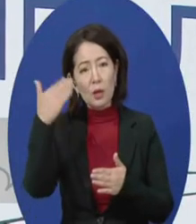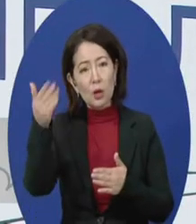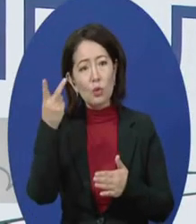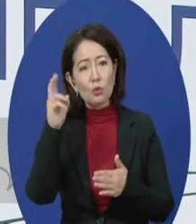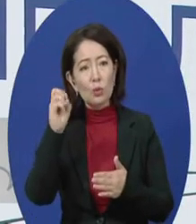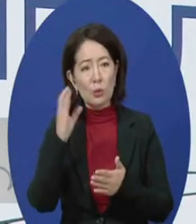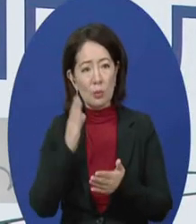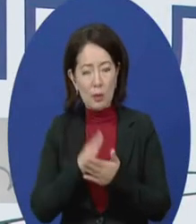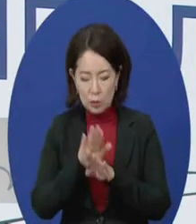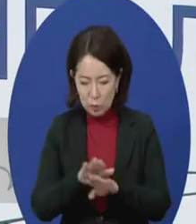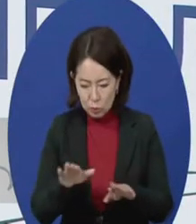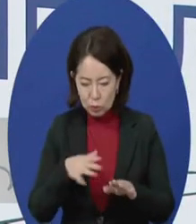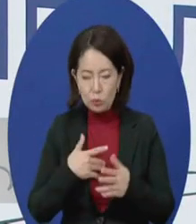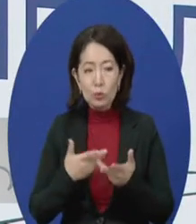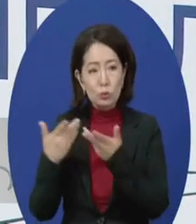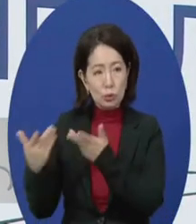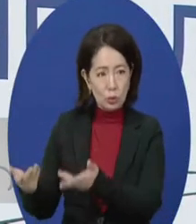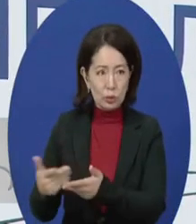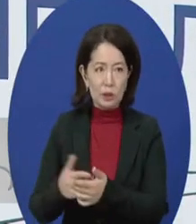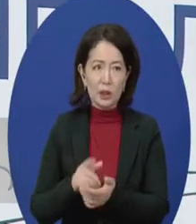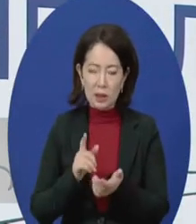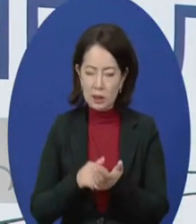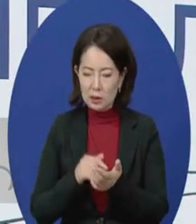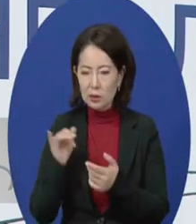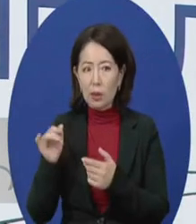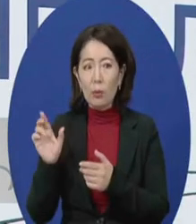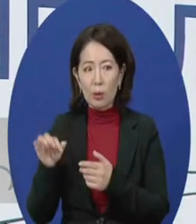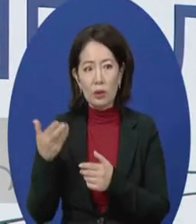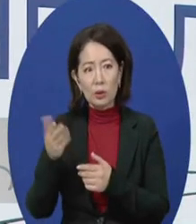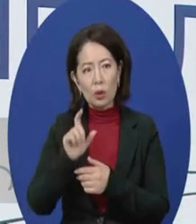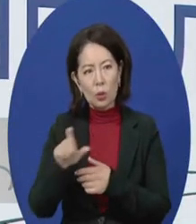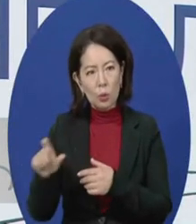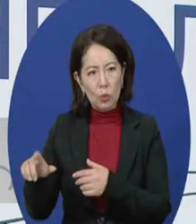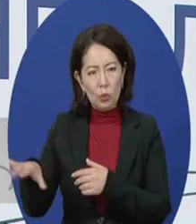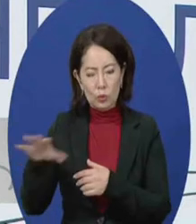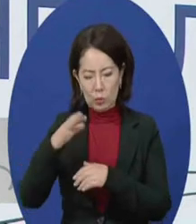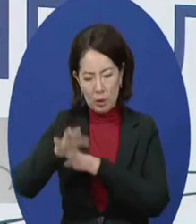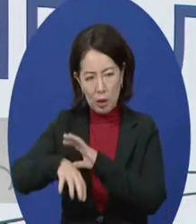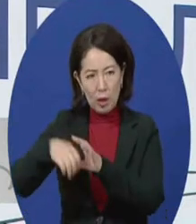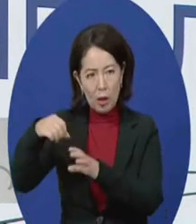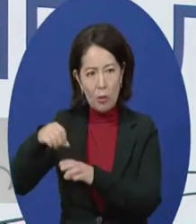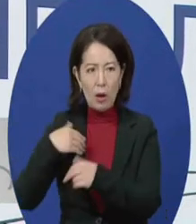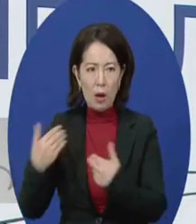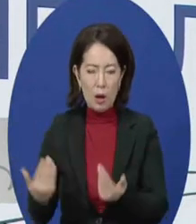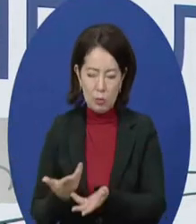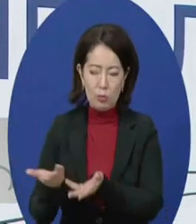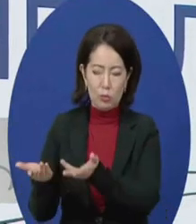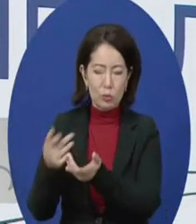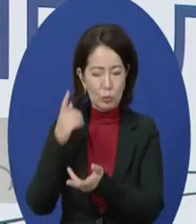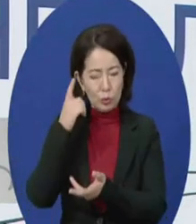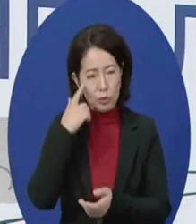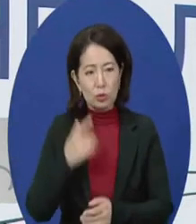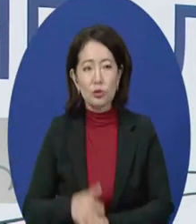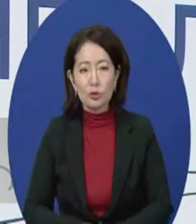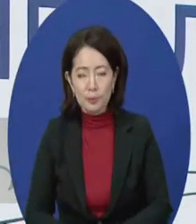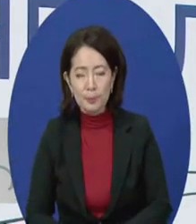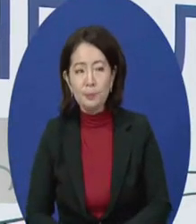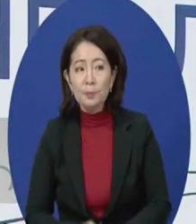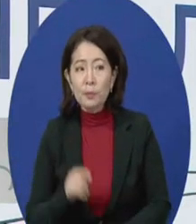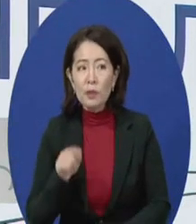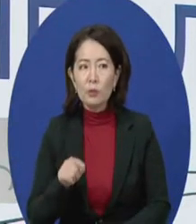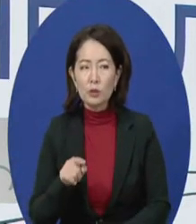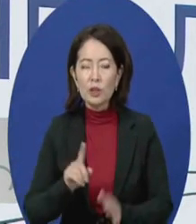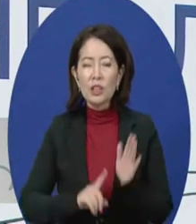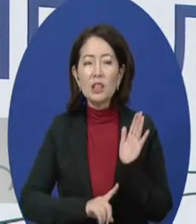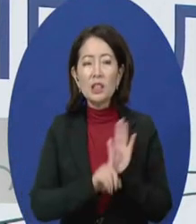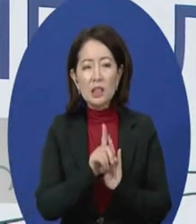байна. Үр хүүхдтэй бас үлдээ. Шаардлагатай бол тэд нар бас олборлож амьдрах болох гэж ингэж бодож шүү дээ. Тийм учраас